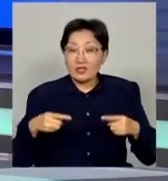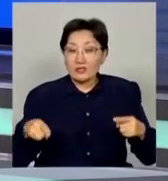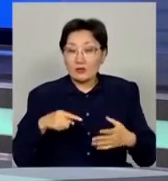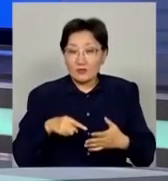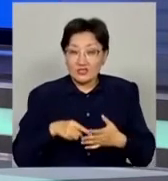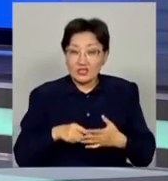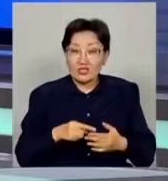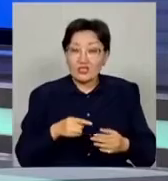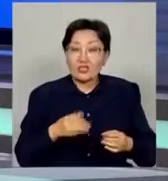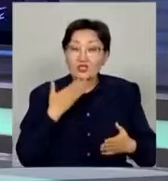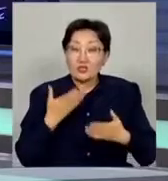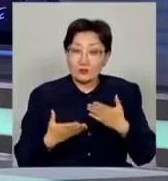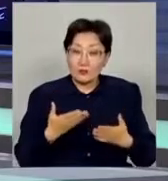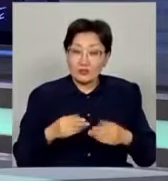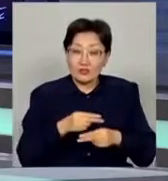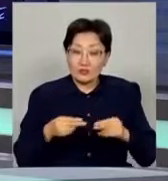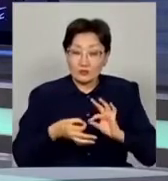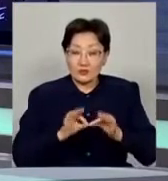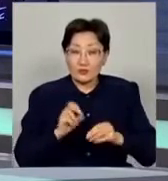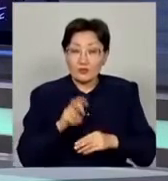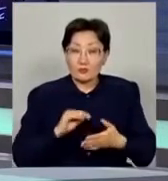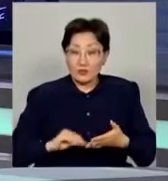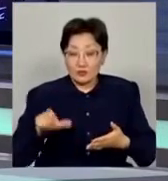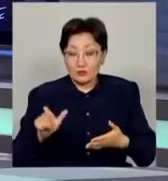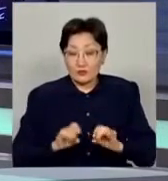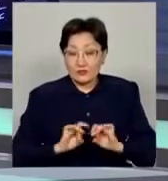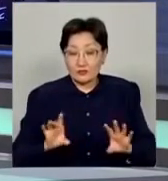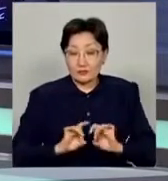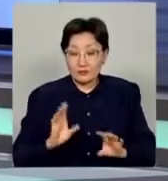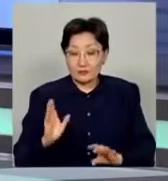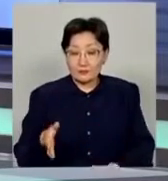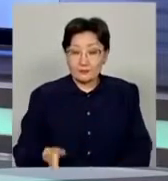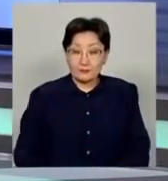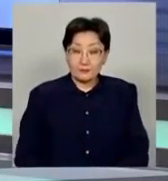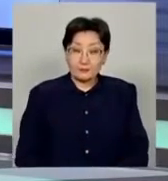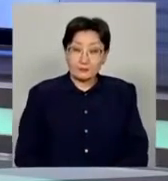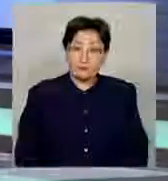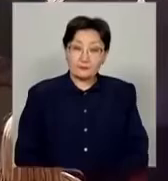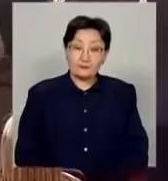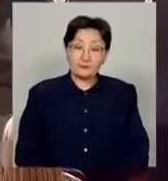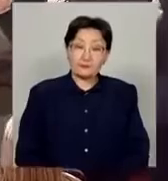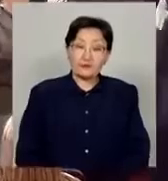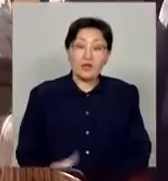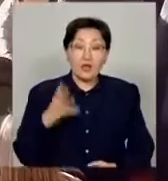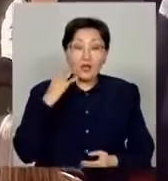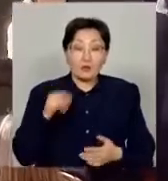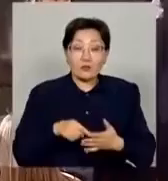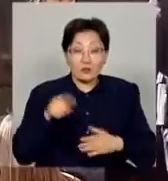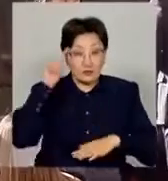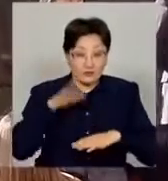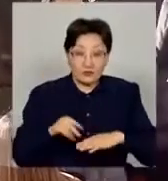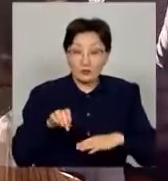қандай мәселелер көтерілді. Тақырыпты жиынға қатысқан әріптесім Жадыра Омаржан жалғастырады. Алматы әкімі